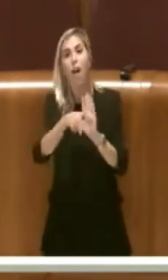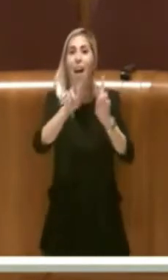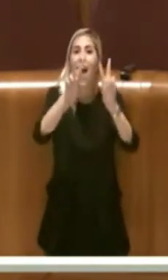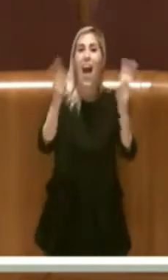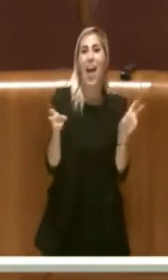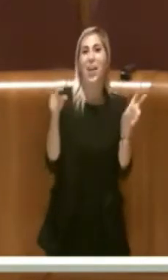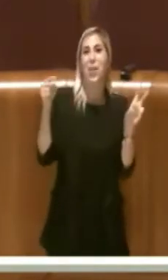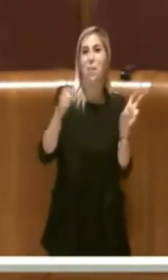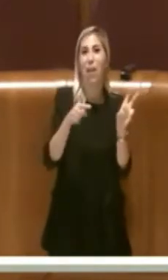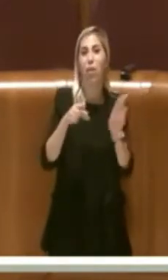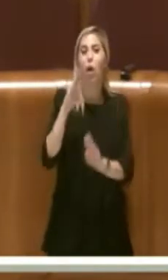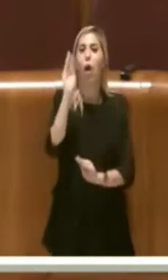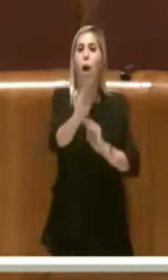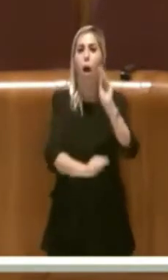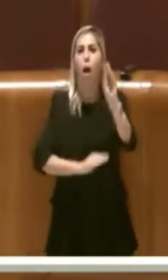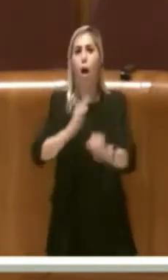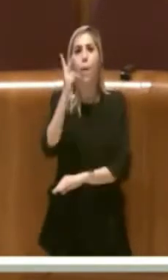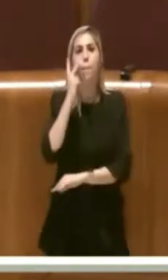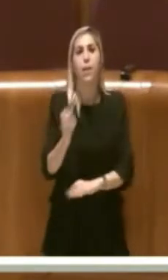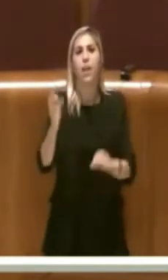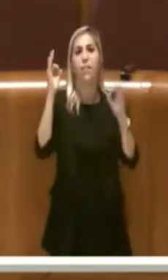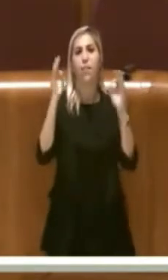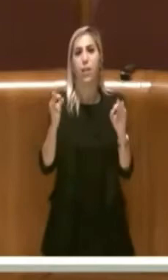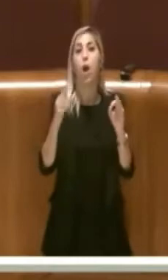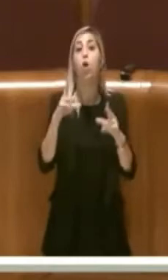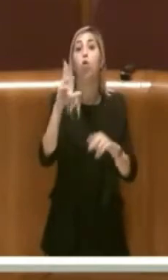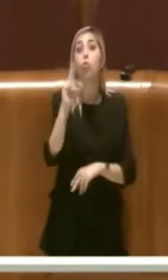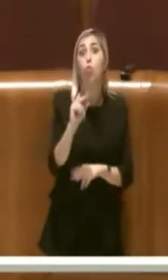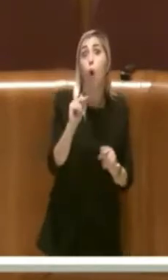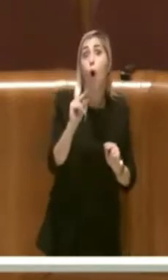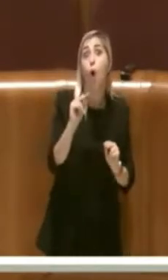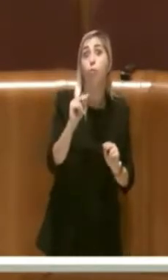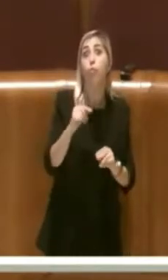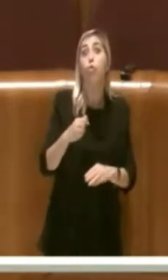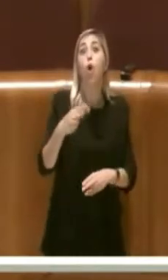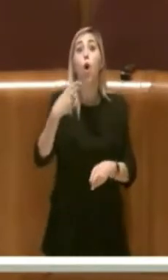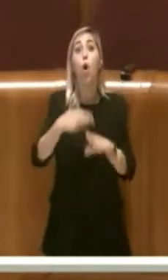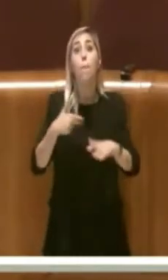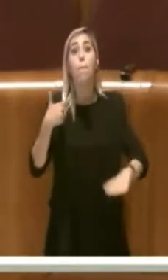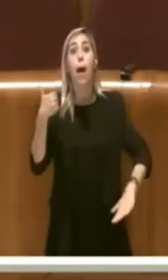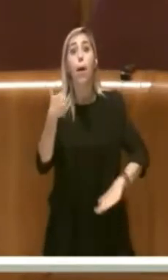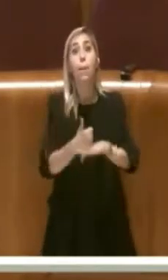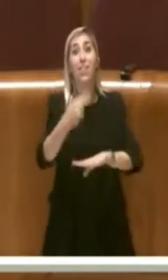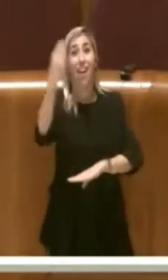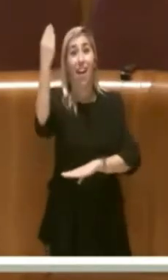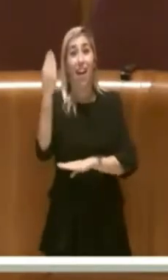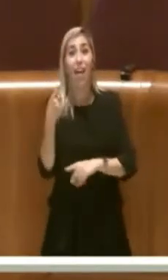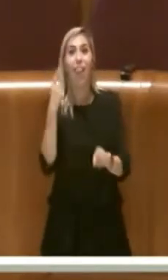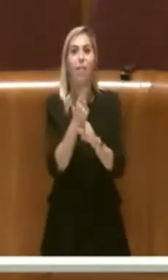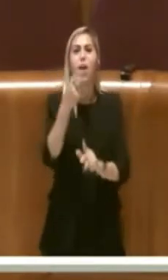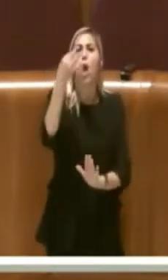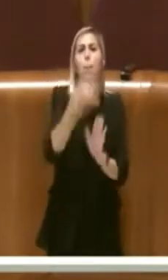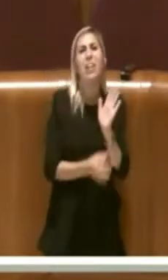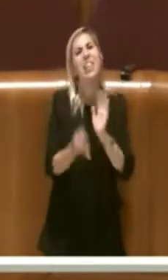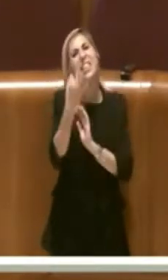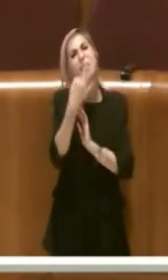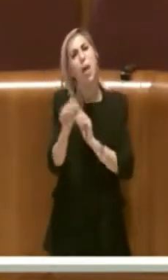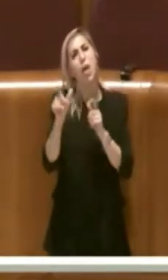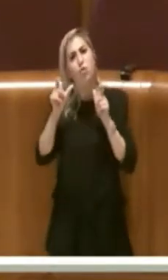tema, chiedendo e prevedendo che il nuovo ente Roma Capitale si dotasse di un proprio regolamento